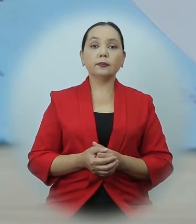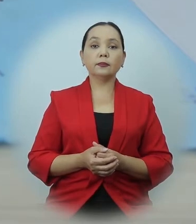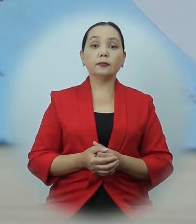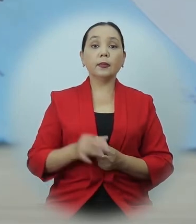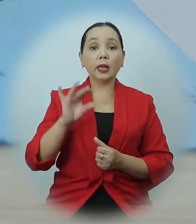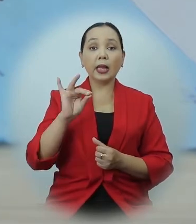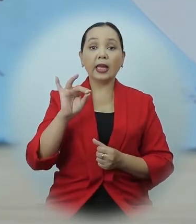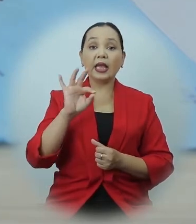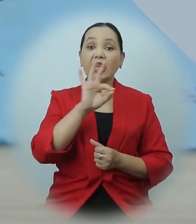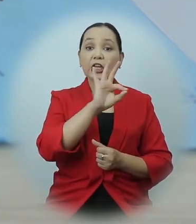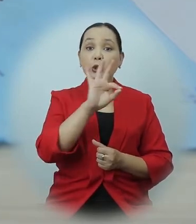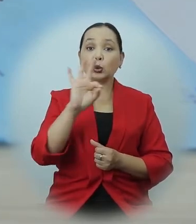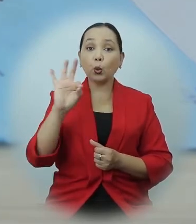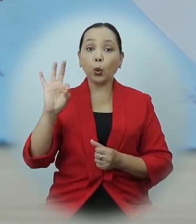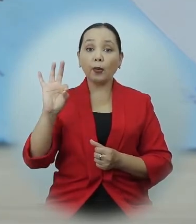и прорисовываем